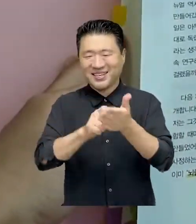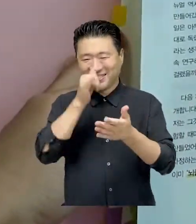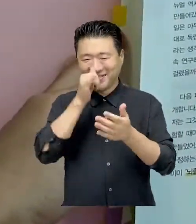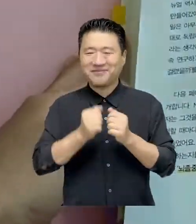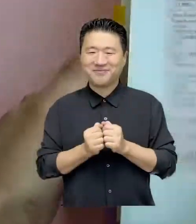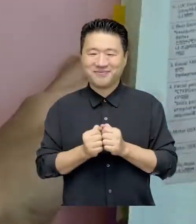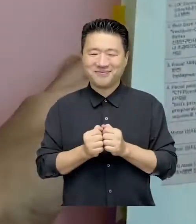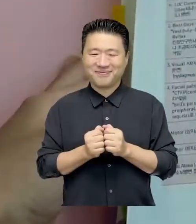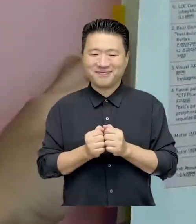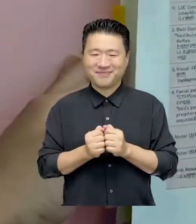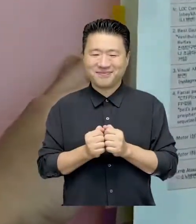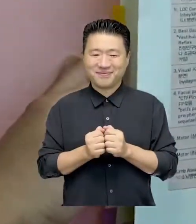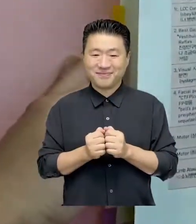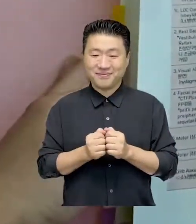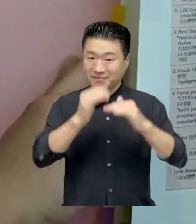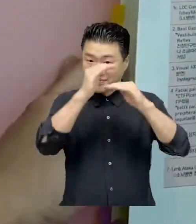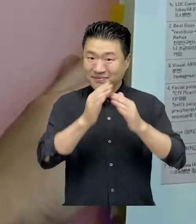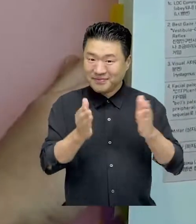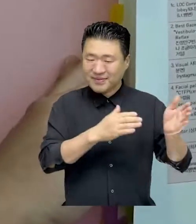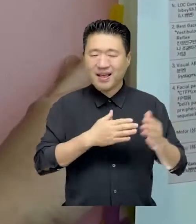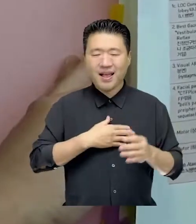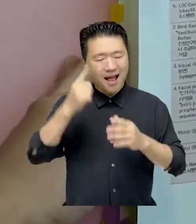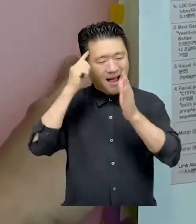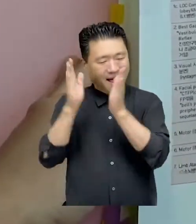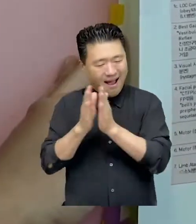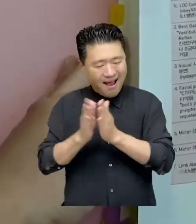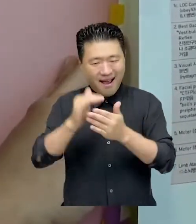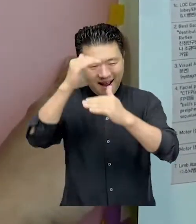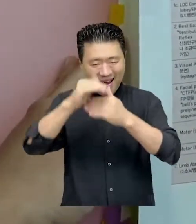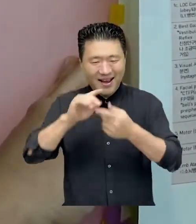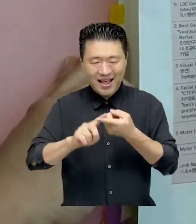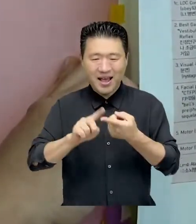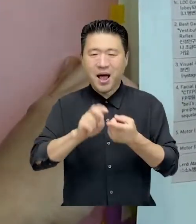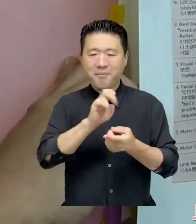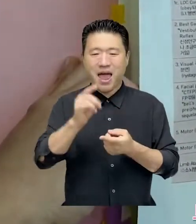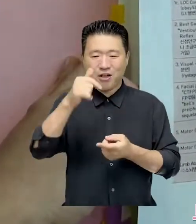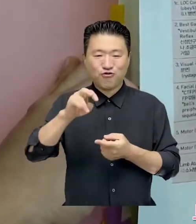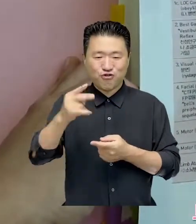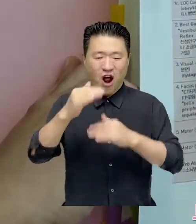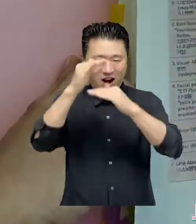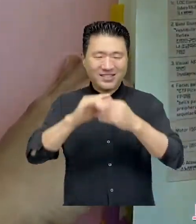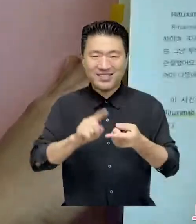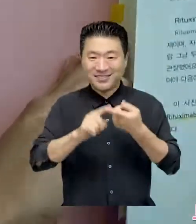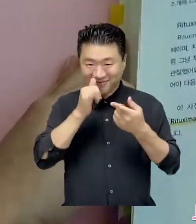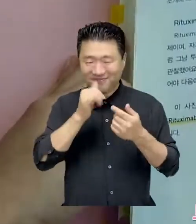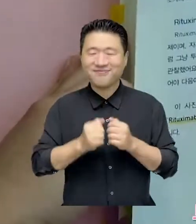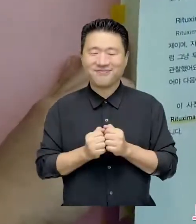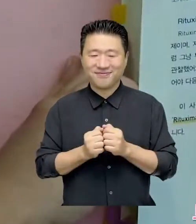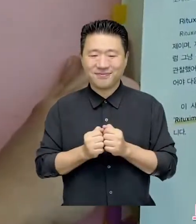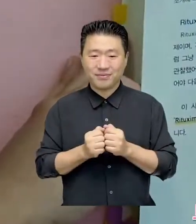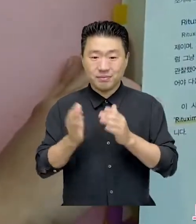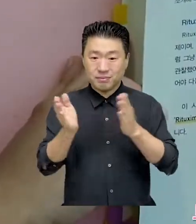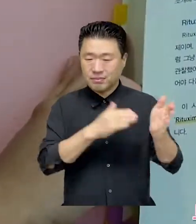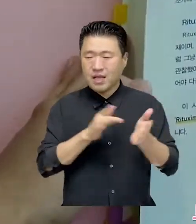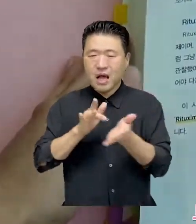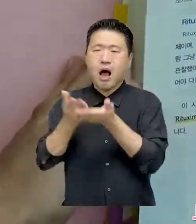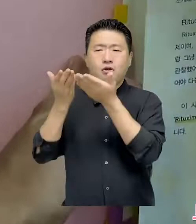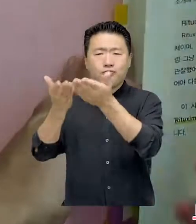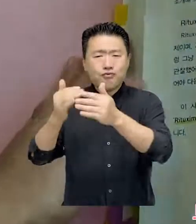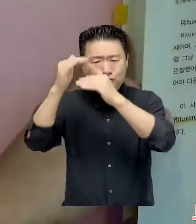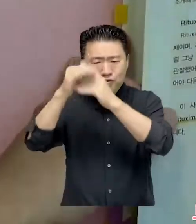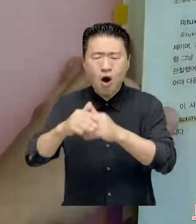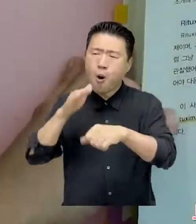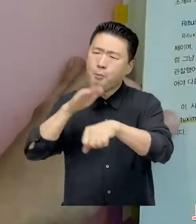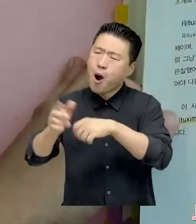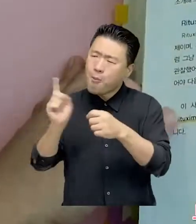하고 있습니다. 이것도 제 나름대로 정리했던 NIHSS 매뉴얼이고요. 그 다음에 투약도